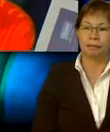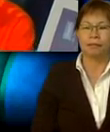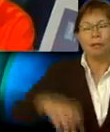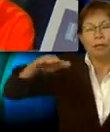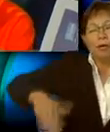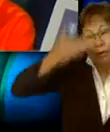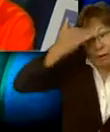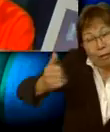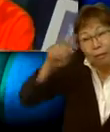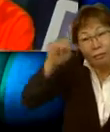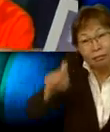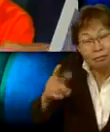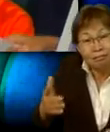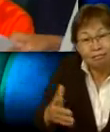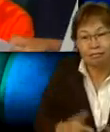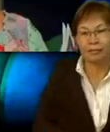Belum, kenapa?